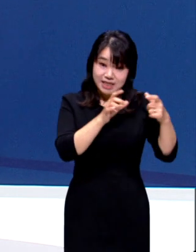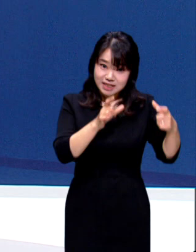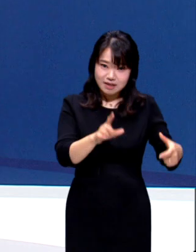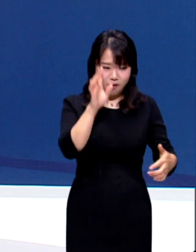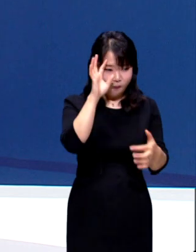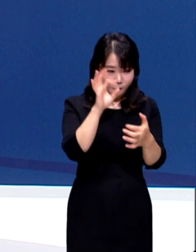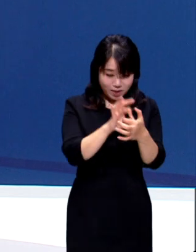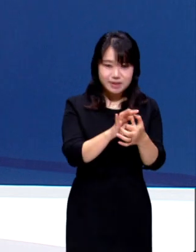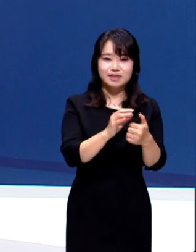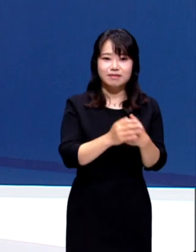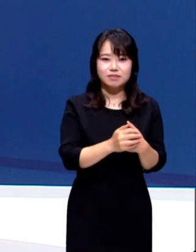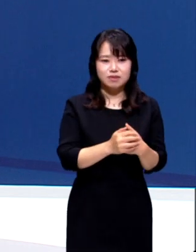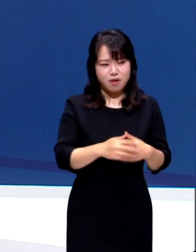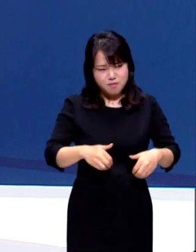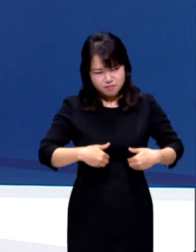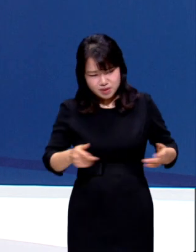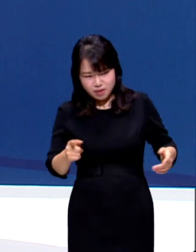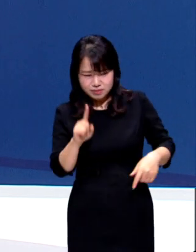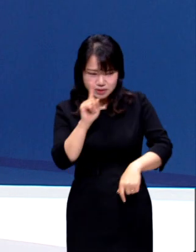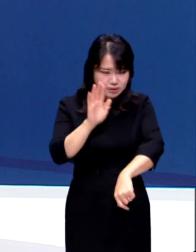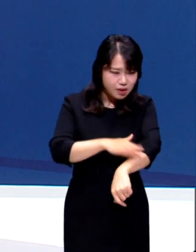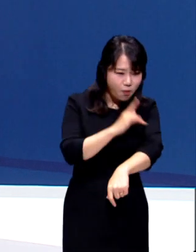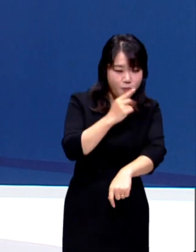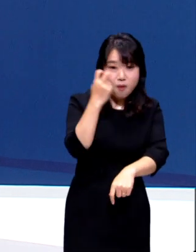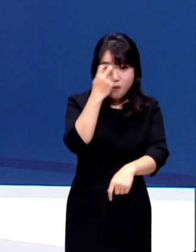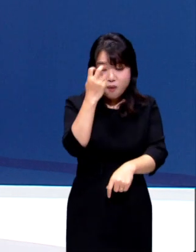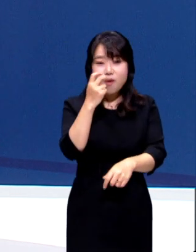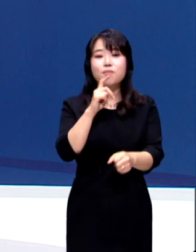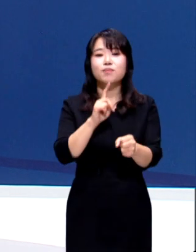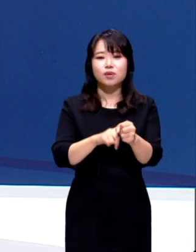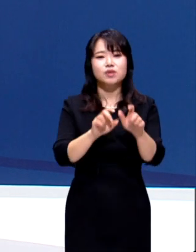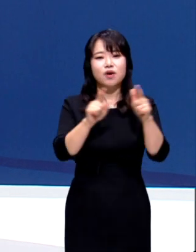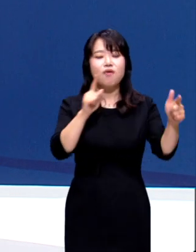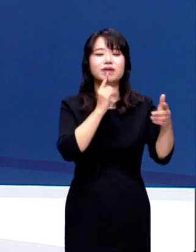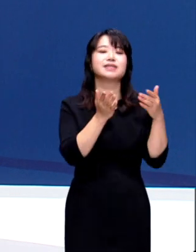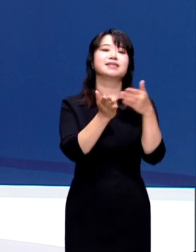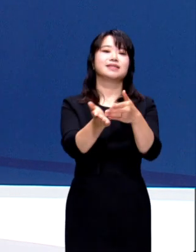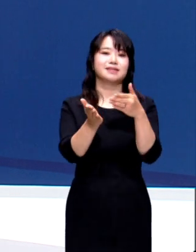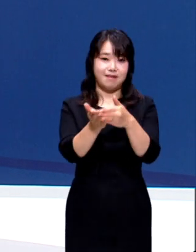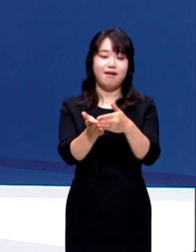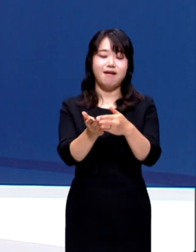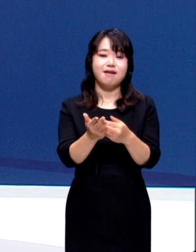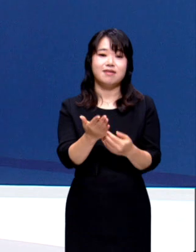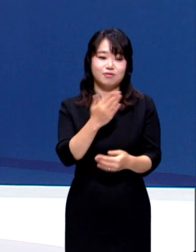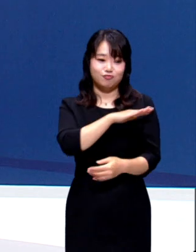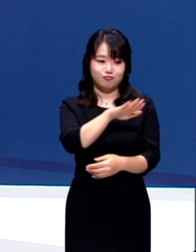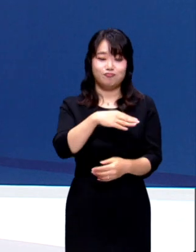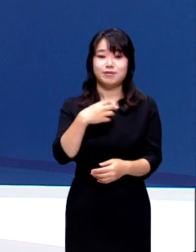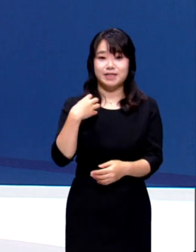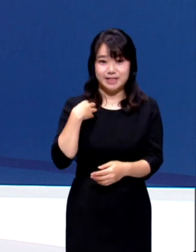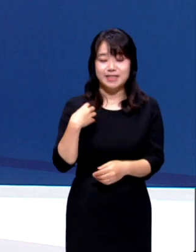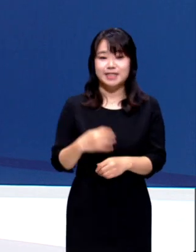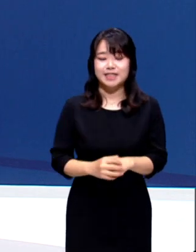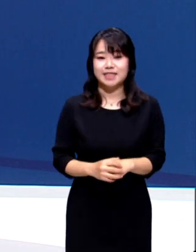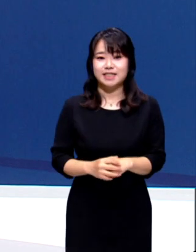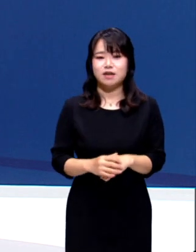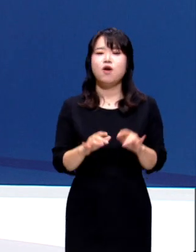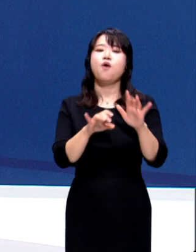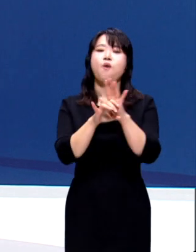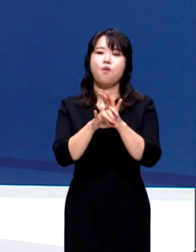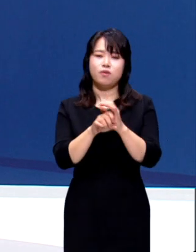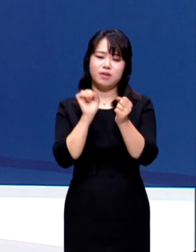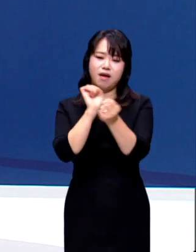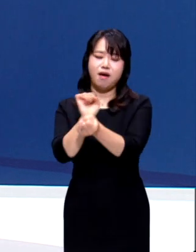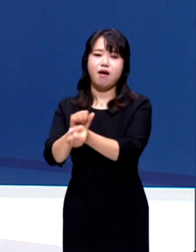더 관심을 갖고 또 불필요한 행정은 개선될 수 있도록 여러 의견을 제안하는 것도 주민의 역할입니다. 네, 코로나19